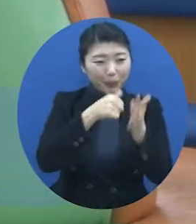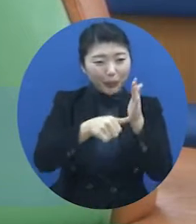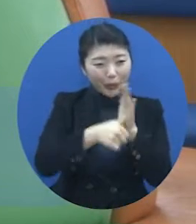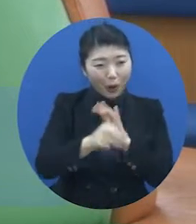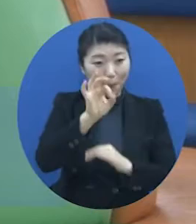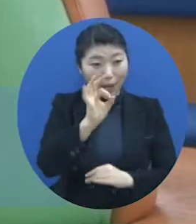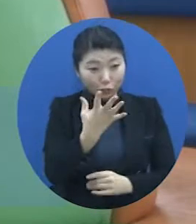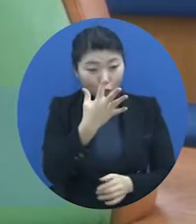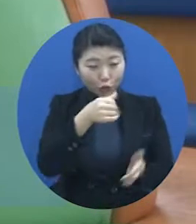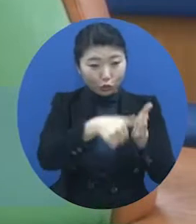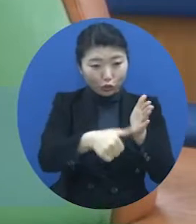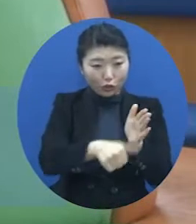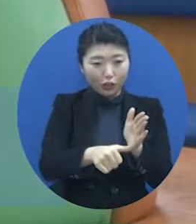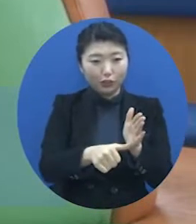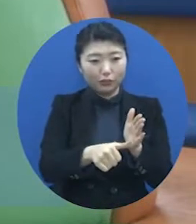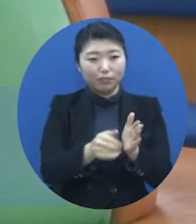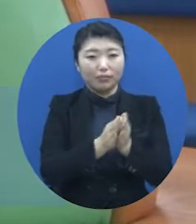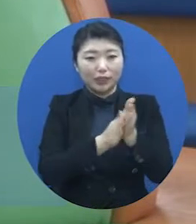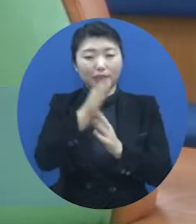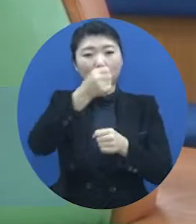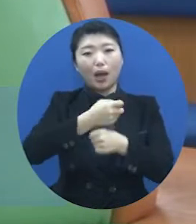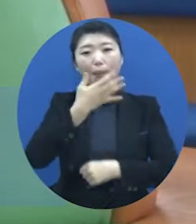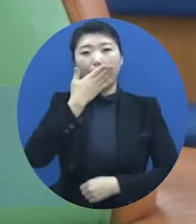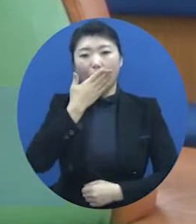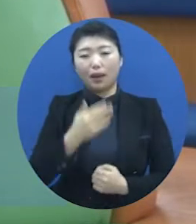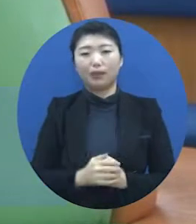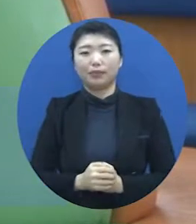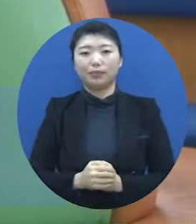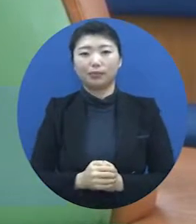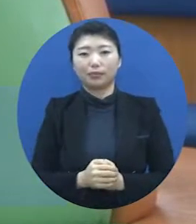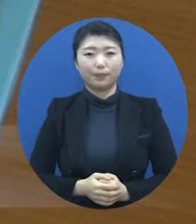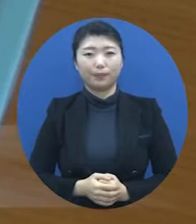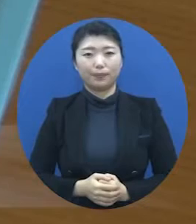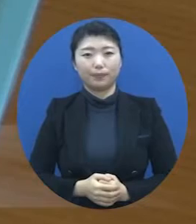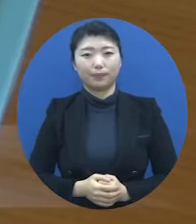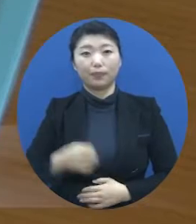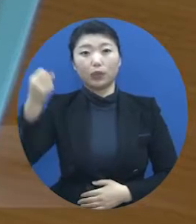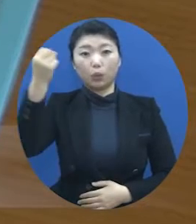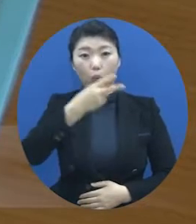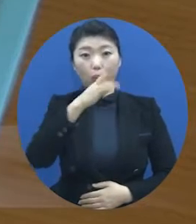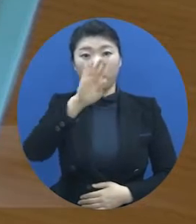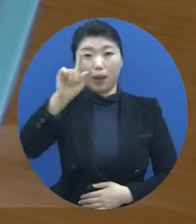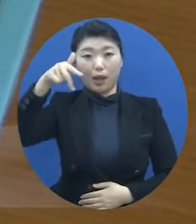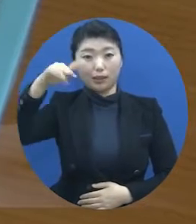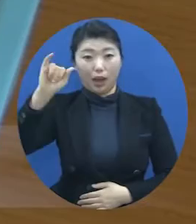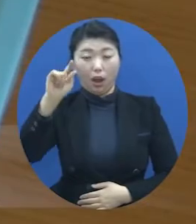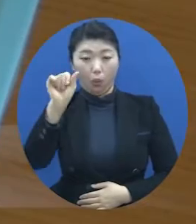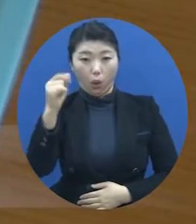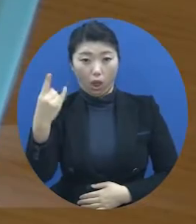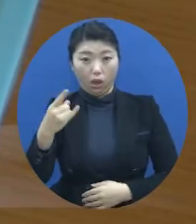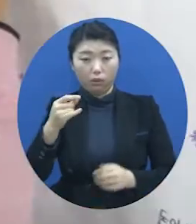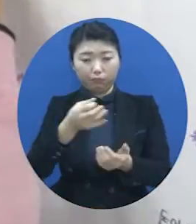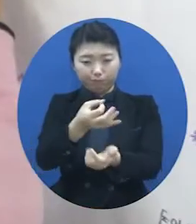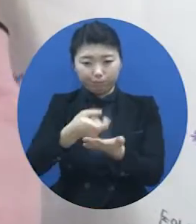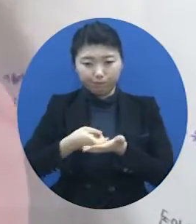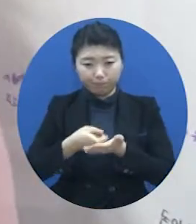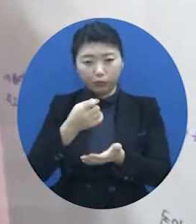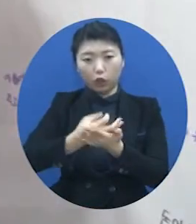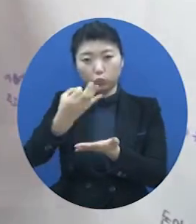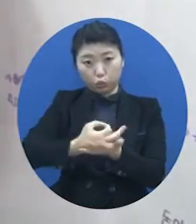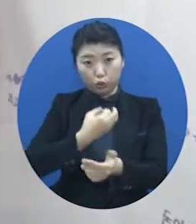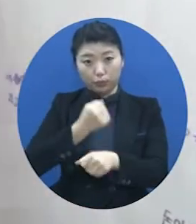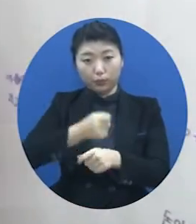싶었던 물건인 마술 도구나 비누를 살 수 있어서 좋았습니다. 또한 바자회에서 발생한 수익금은